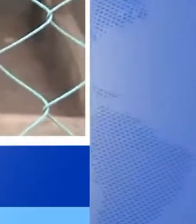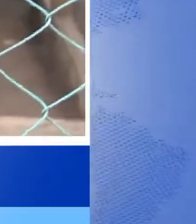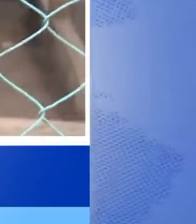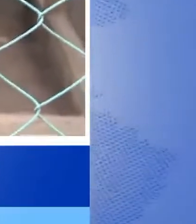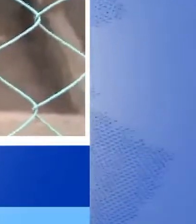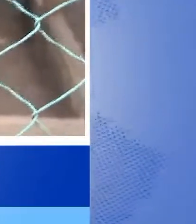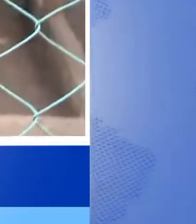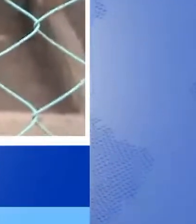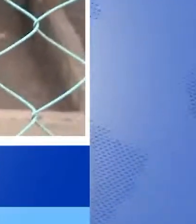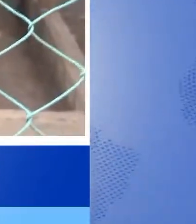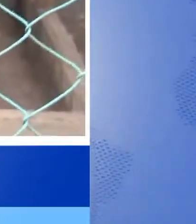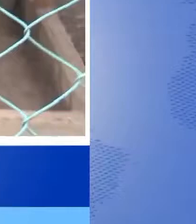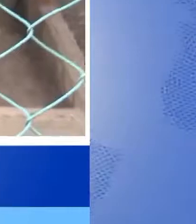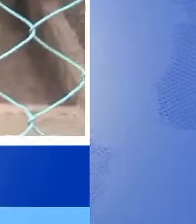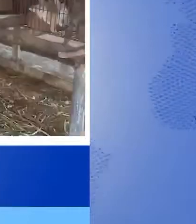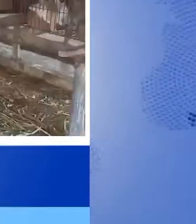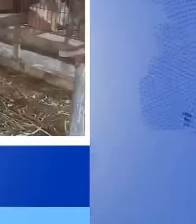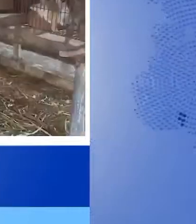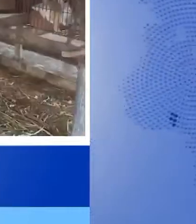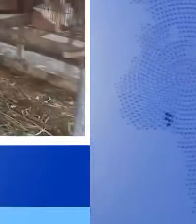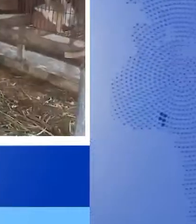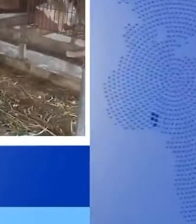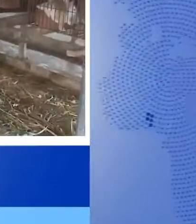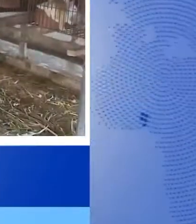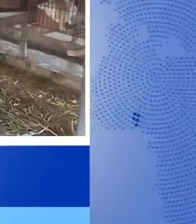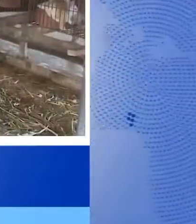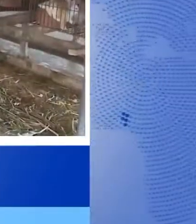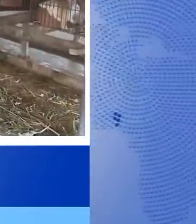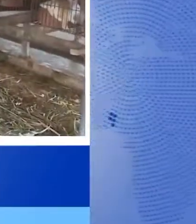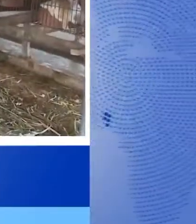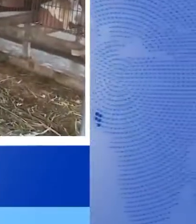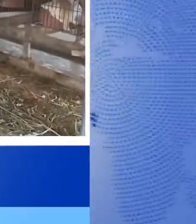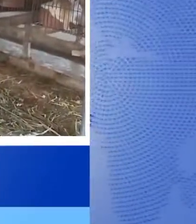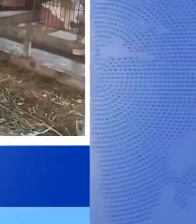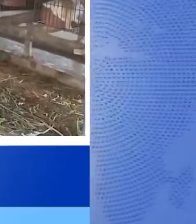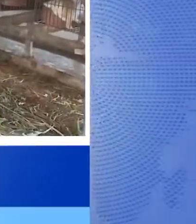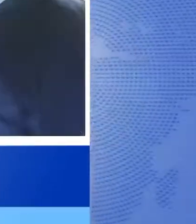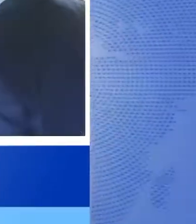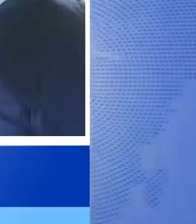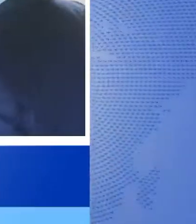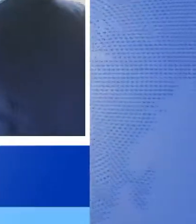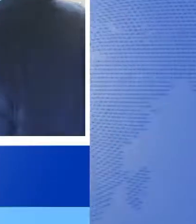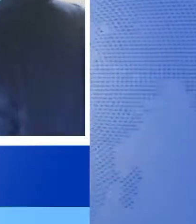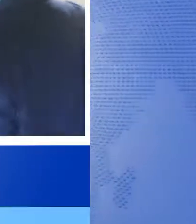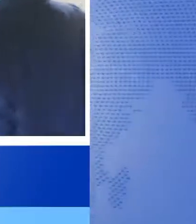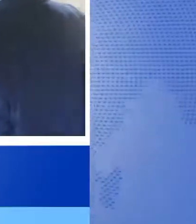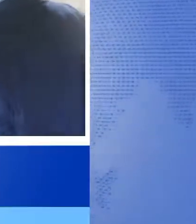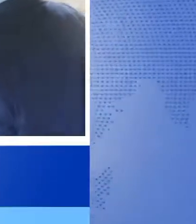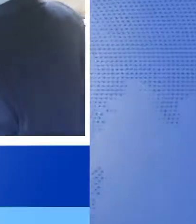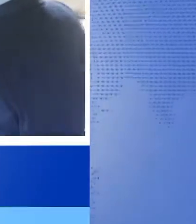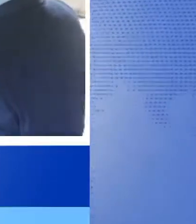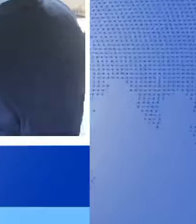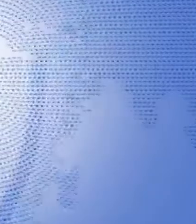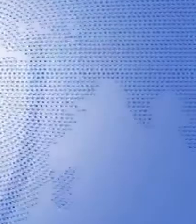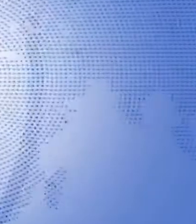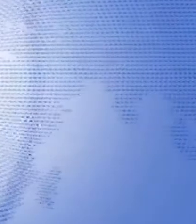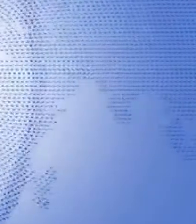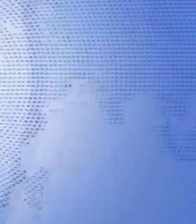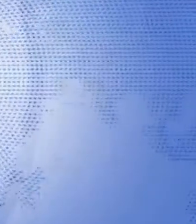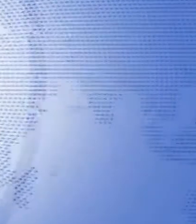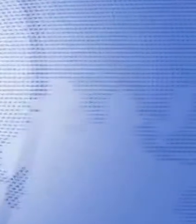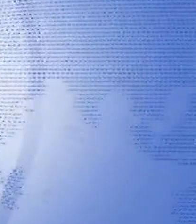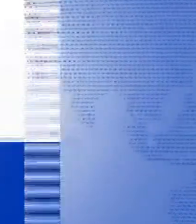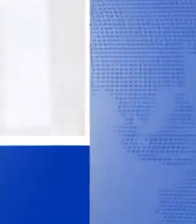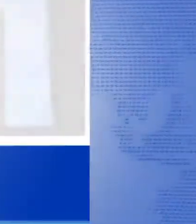plusieurs entrepreneurs agricoles à Kétou. Ils travaillent à un réel développement de leur entreprise. Plus de précisions dans ce journal.